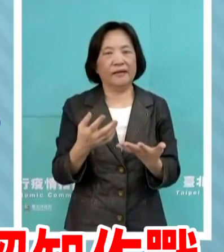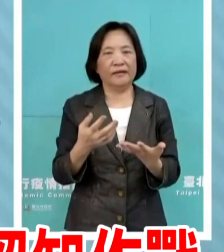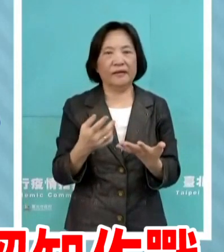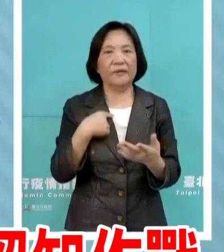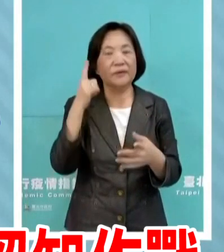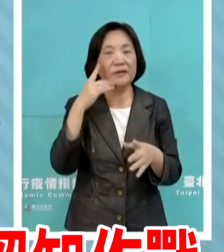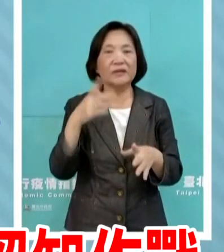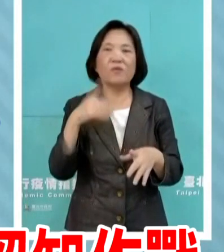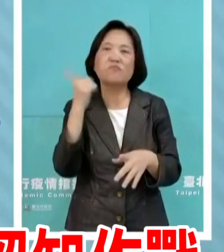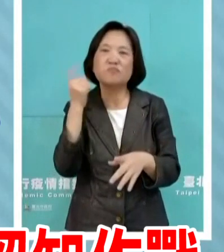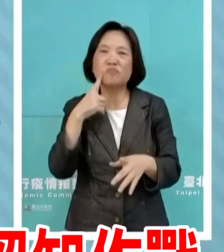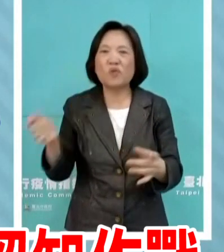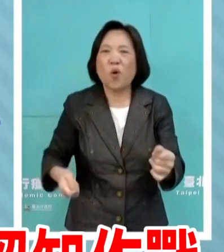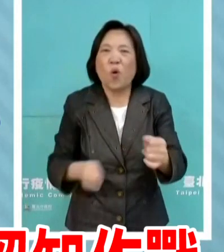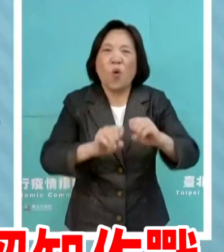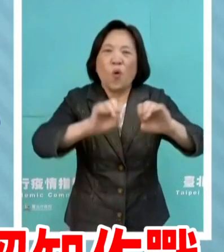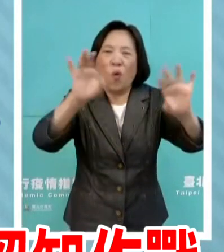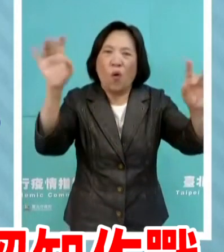这不是认知作战吗？